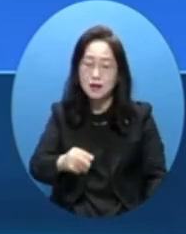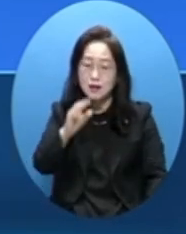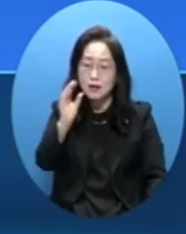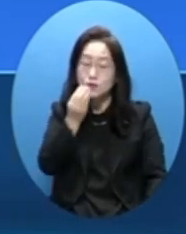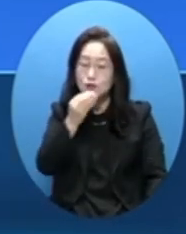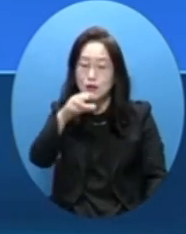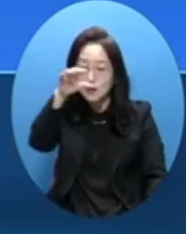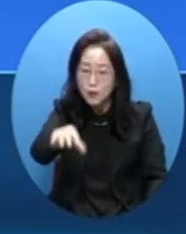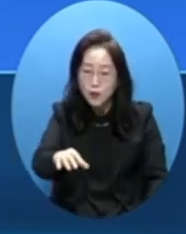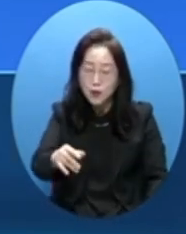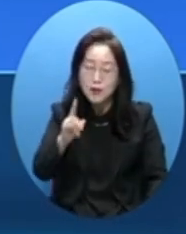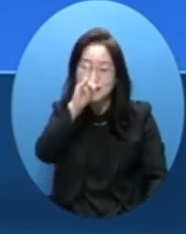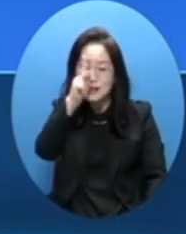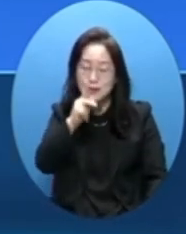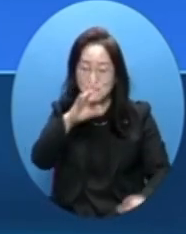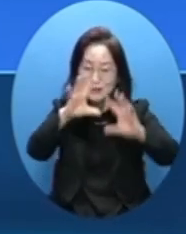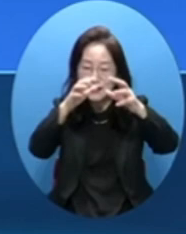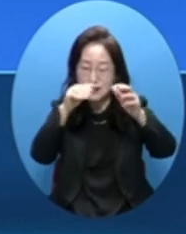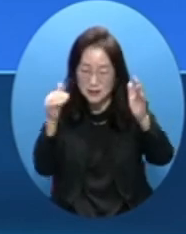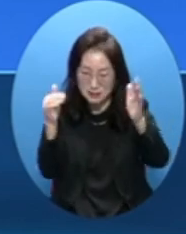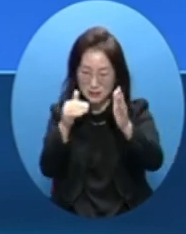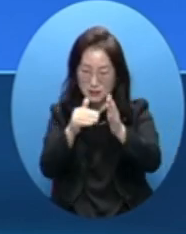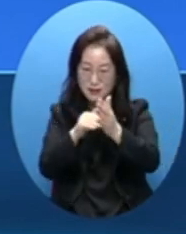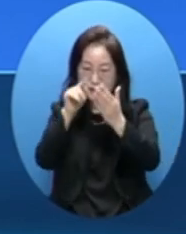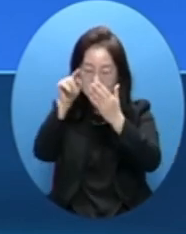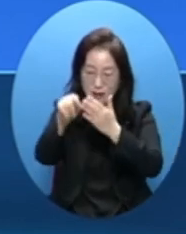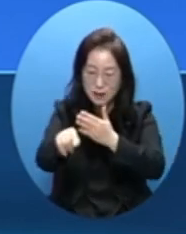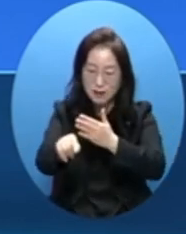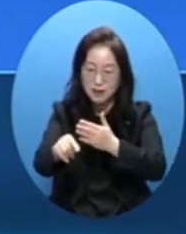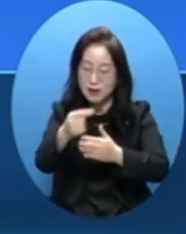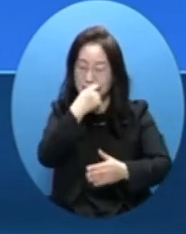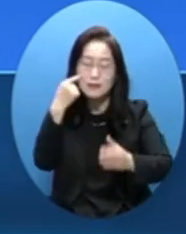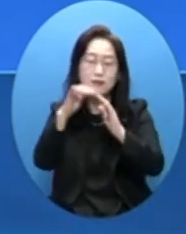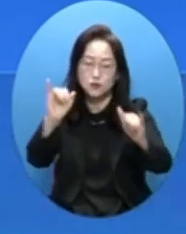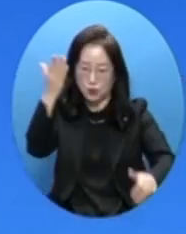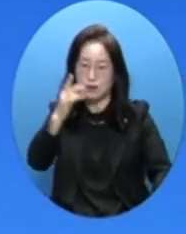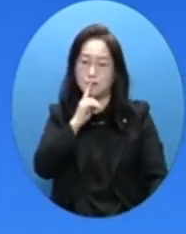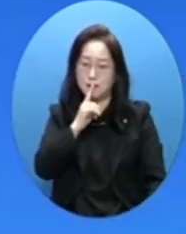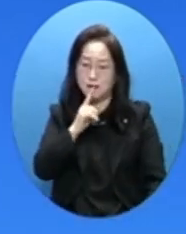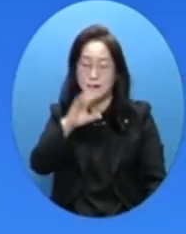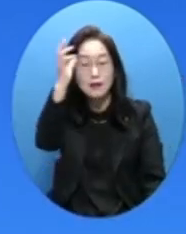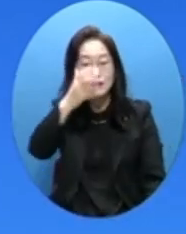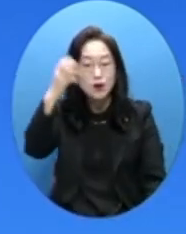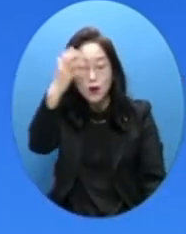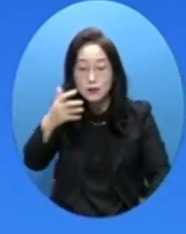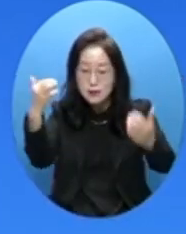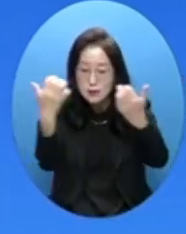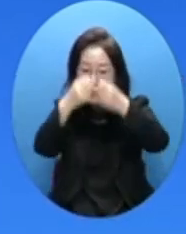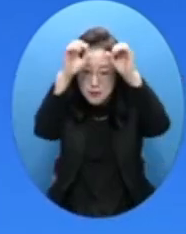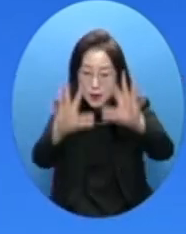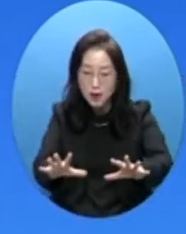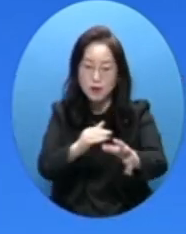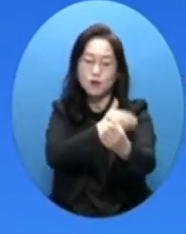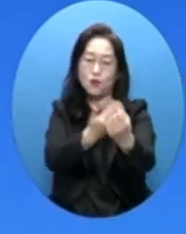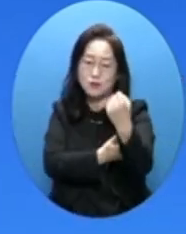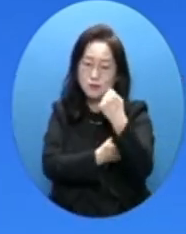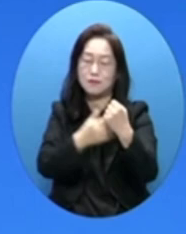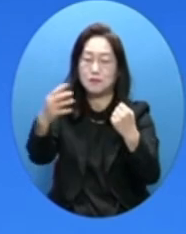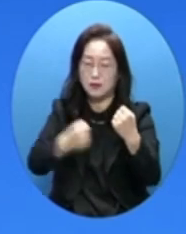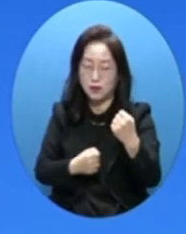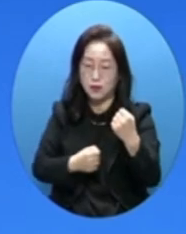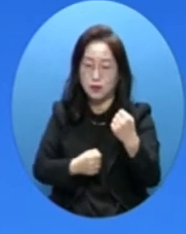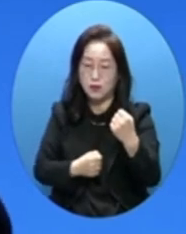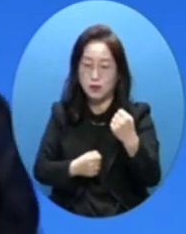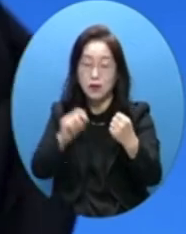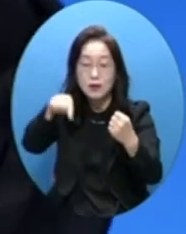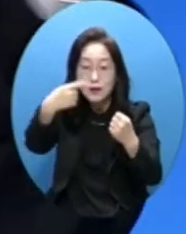사마리아와 땅까지 이르러 내 증인이 되리라 하시니라. 성령이 임하면 권능을 받게 되고 권능을